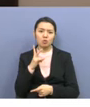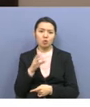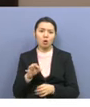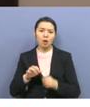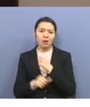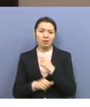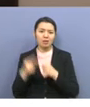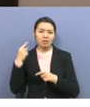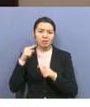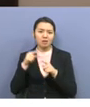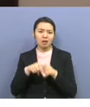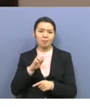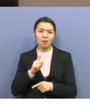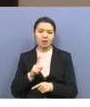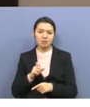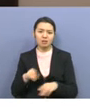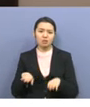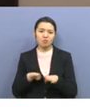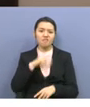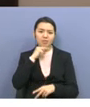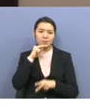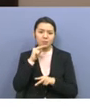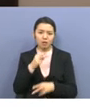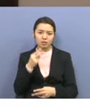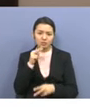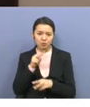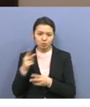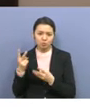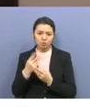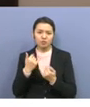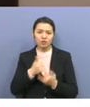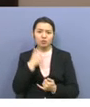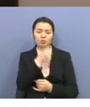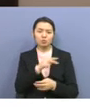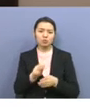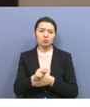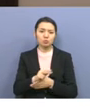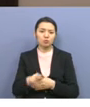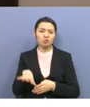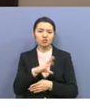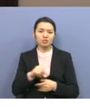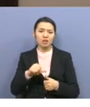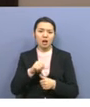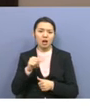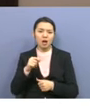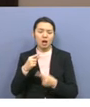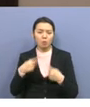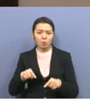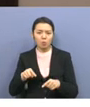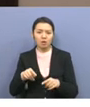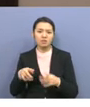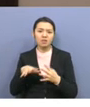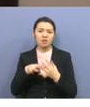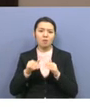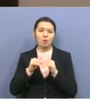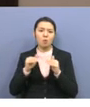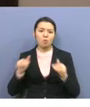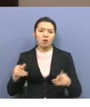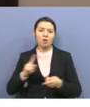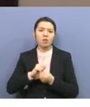материалдық техникалық база турасынан мұқият болу керек. Ағымдағы күрделі жөндеу бойынша жеке аудандық деңгей болса,